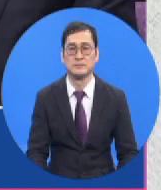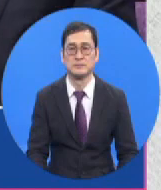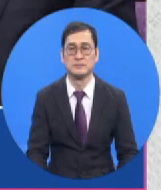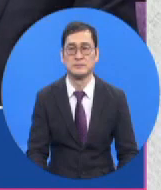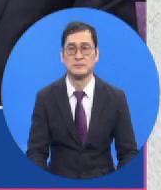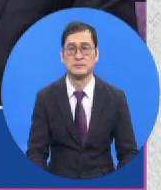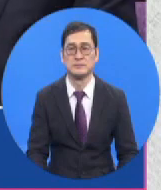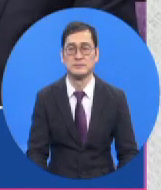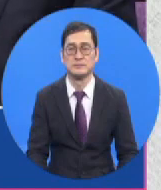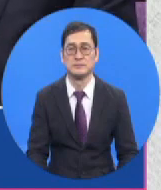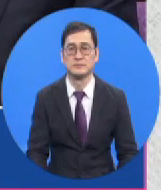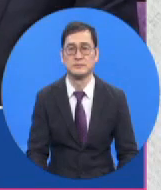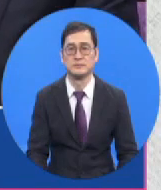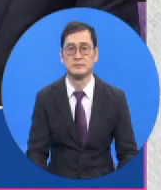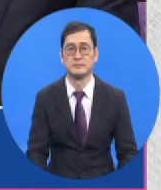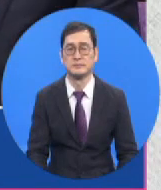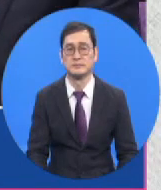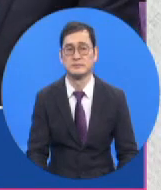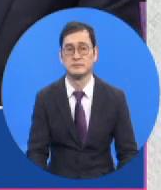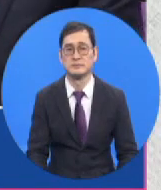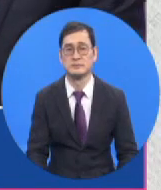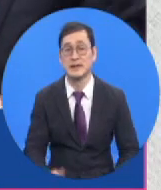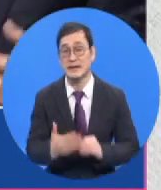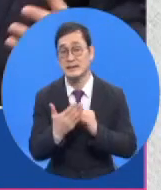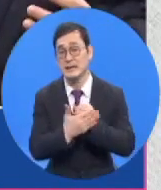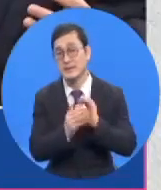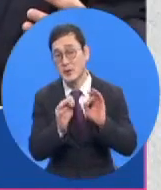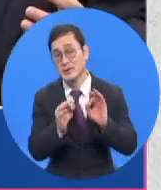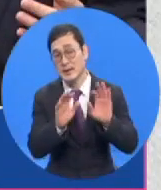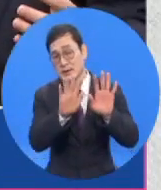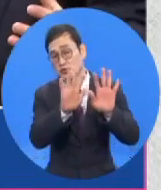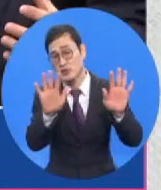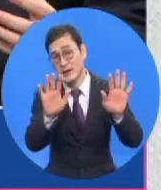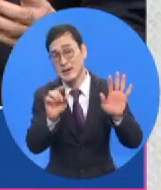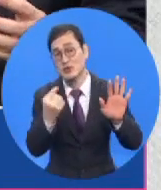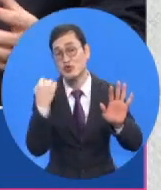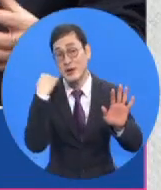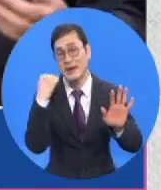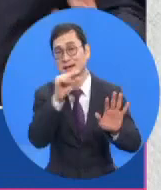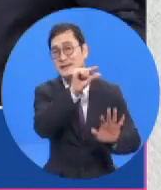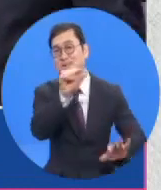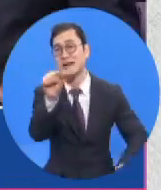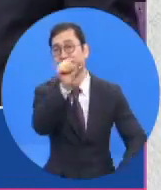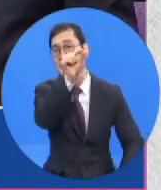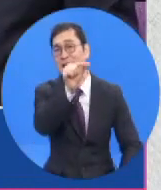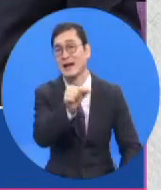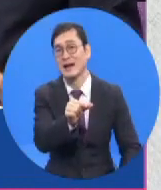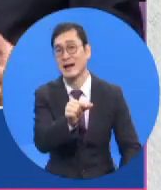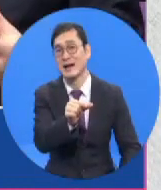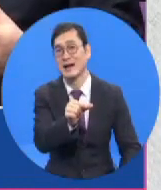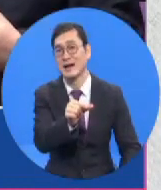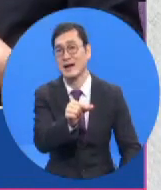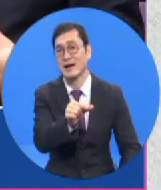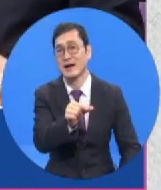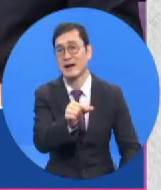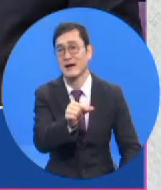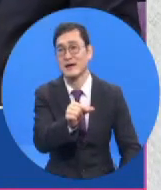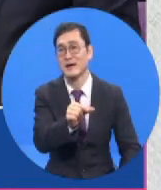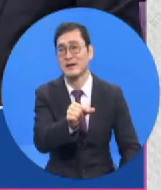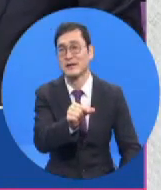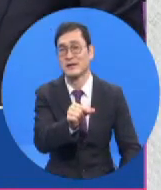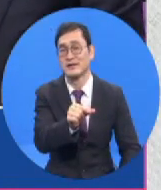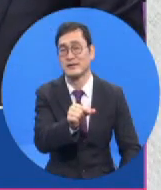걸 제가 봤거든요. 예. 아니, 어떻게 저런, 저것이 이제 위탁모 가정인지 뭐 입양